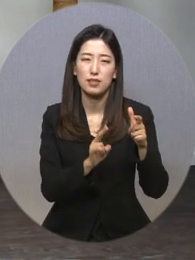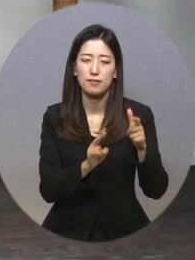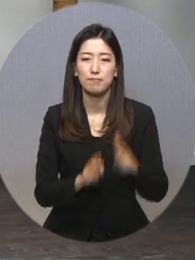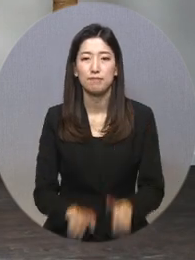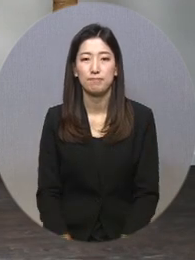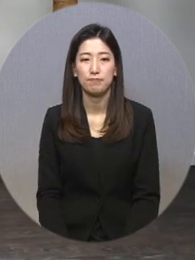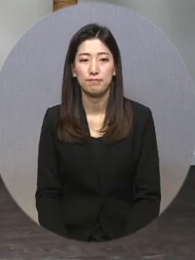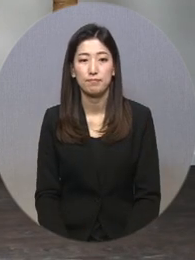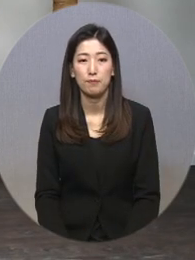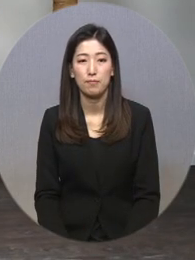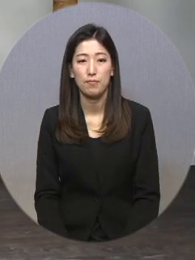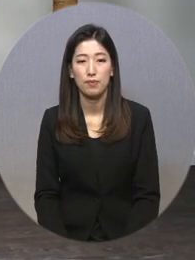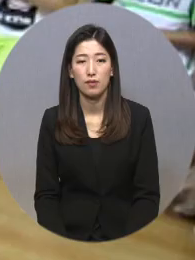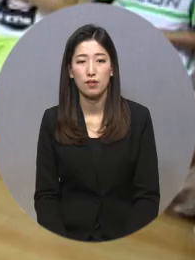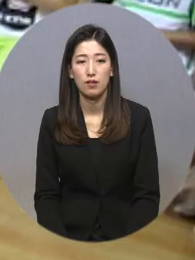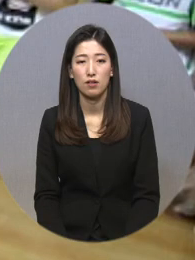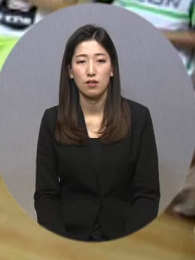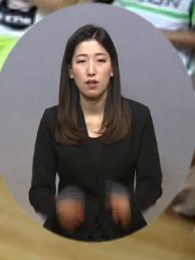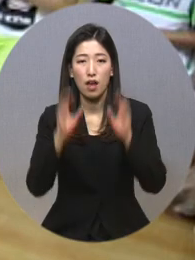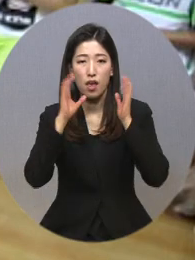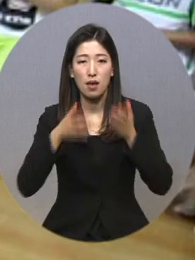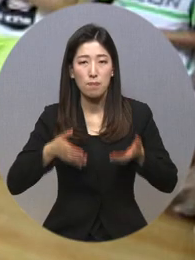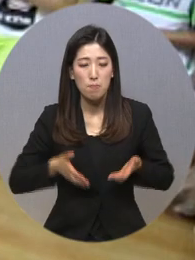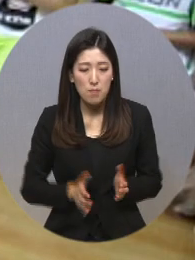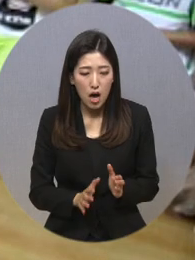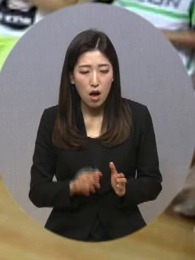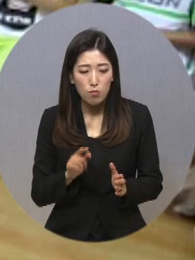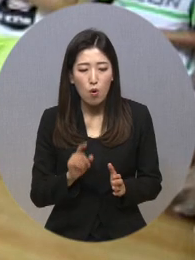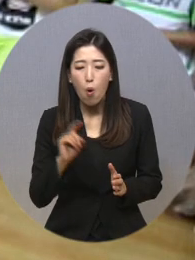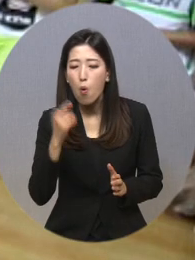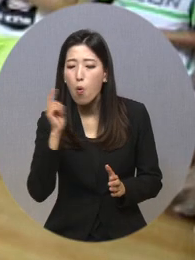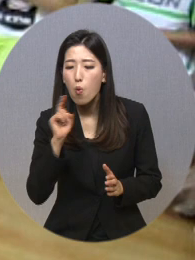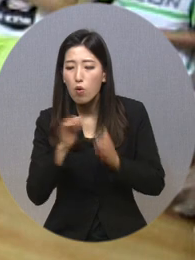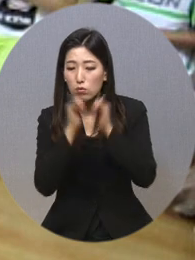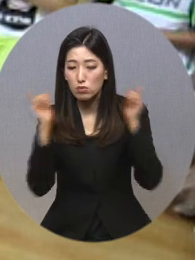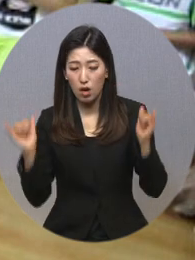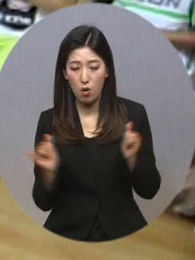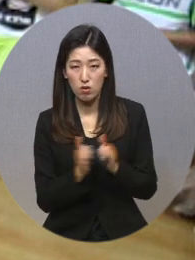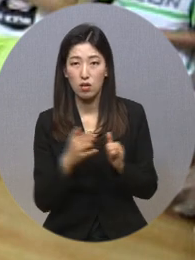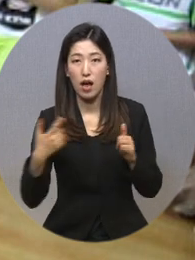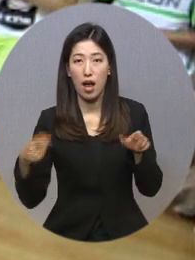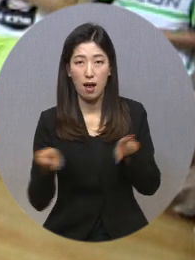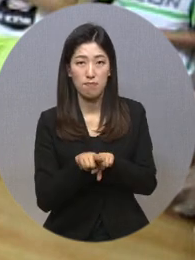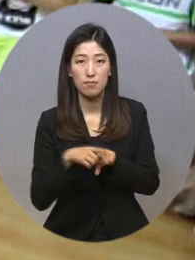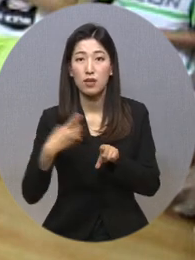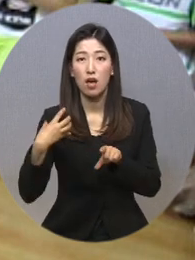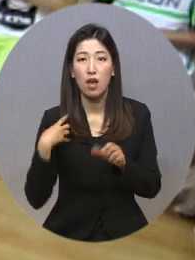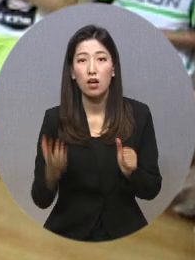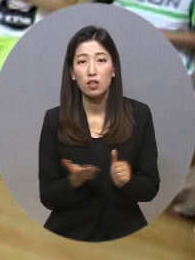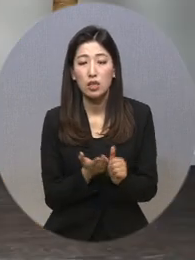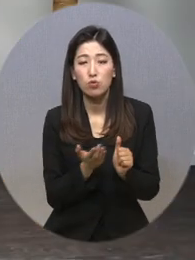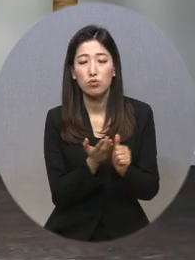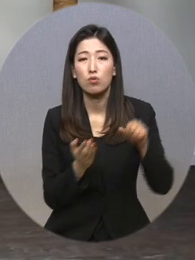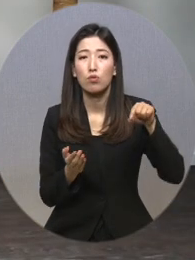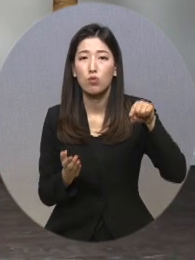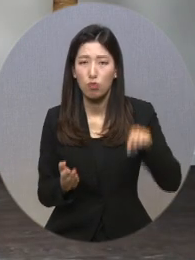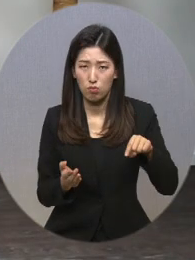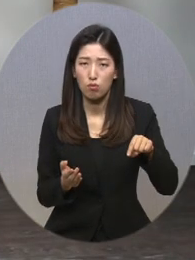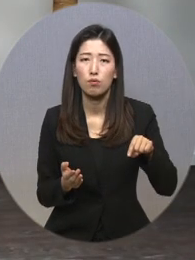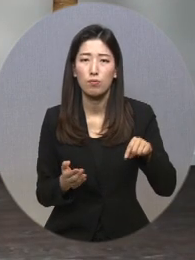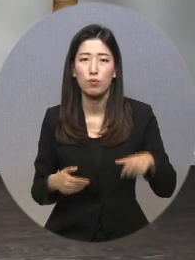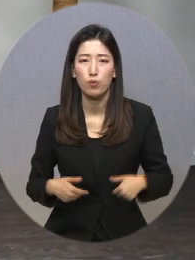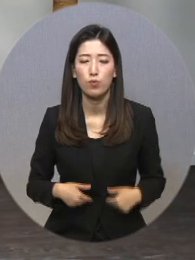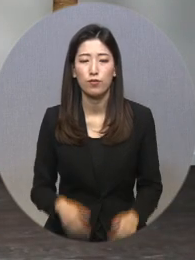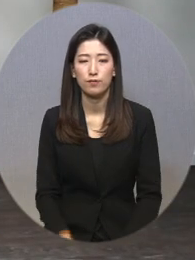그래서 아이를 어떻게 하면 잘 키우기 좋은 환경을 만드느냐를 통해서 저출산 문제를 다뤄보고